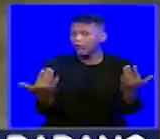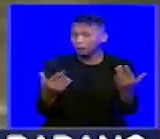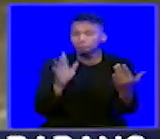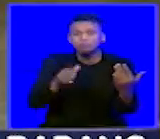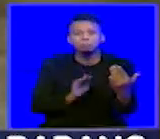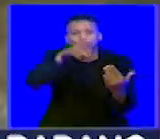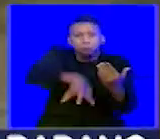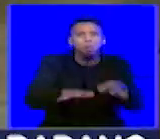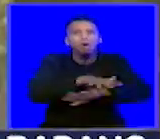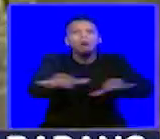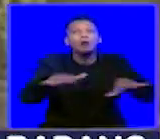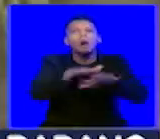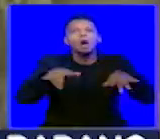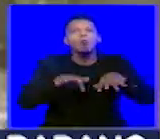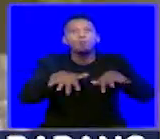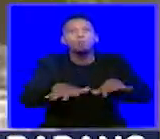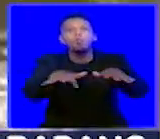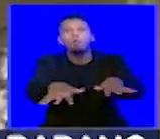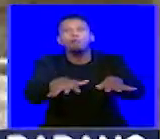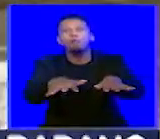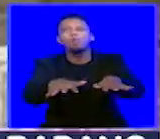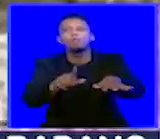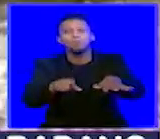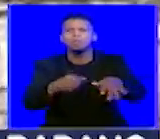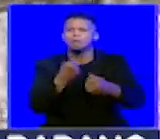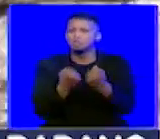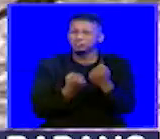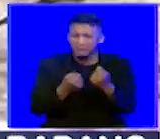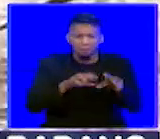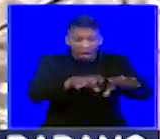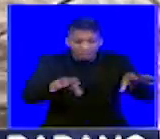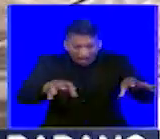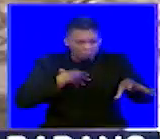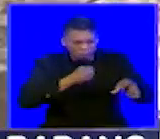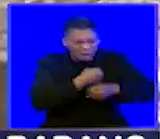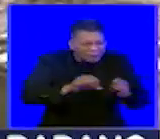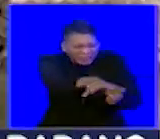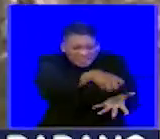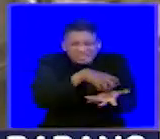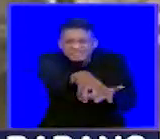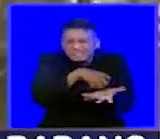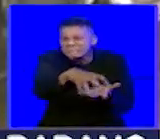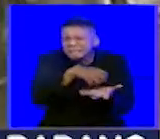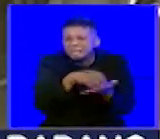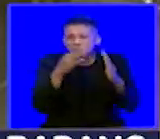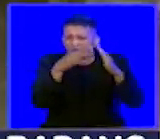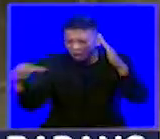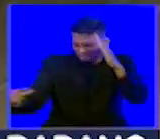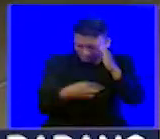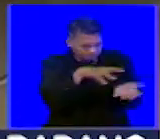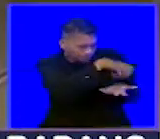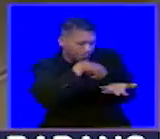banjir ini dikarenakan mereka menyelamatkan barang-barang mereka yang ada di rumah dengan bantuan tali yang terpasang